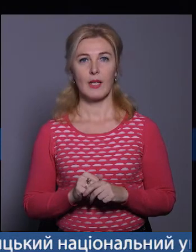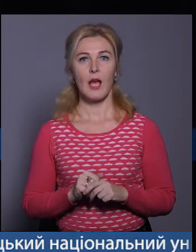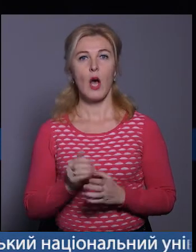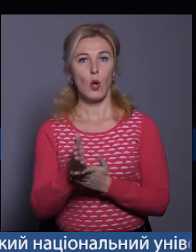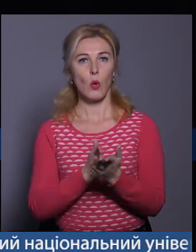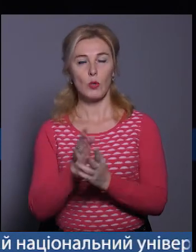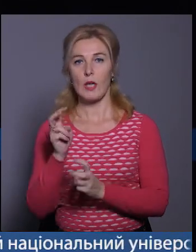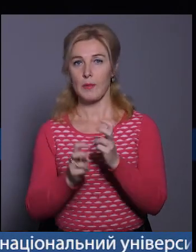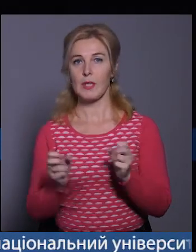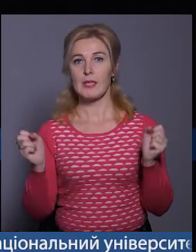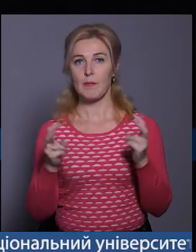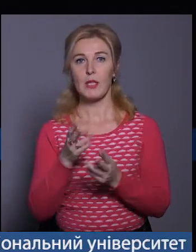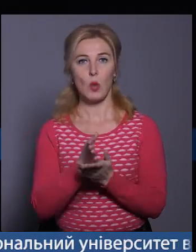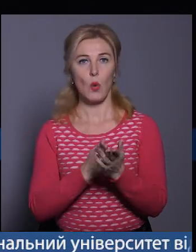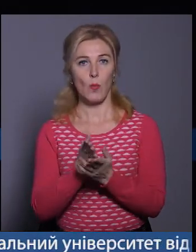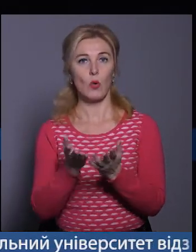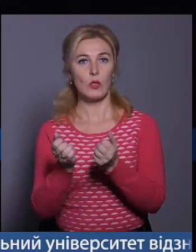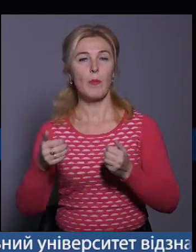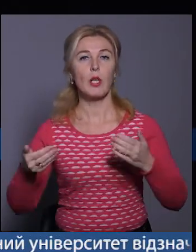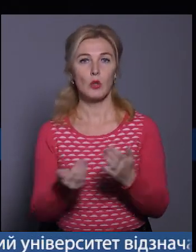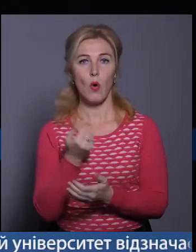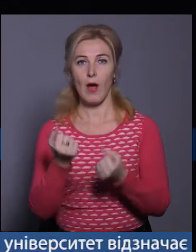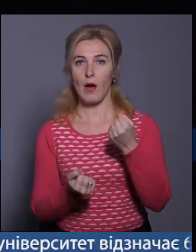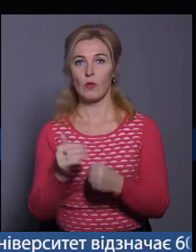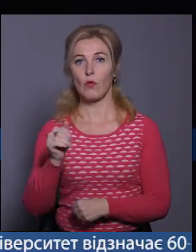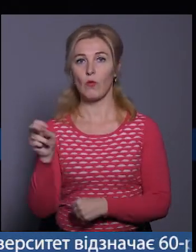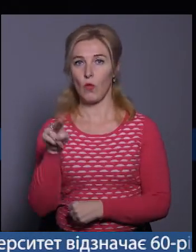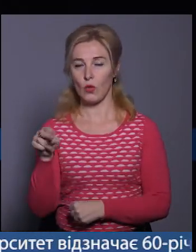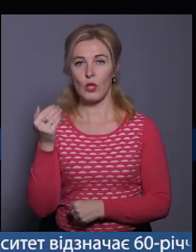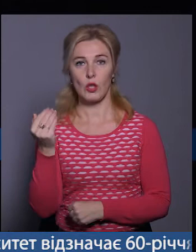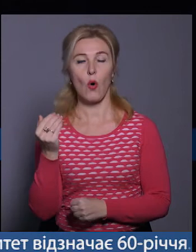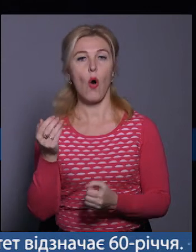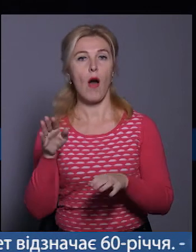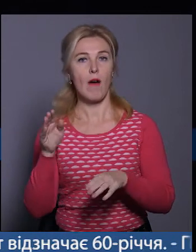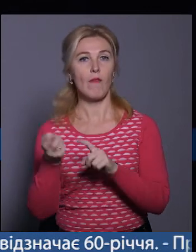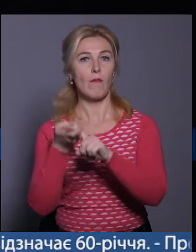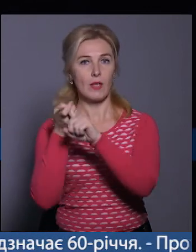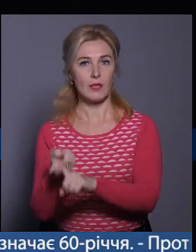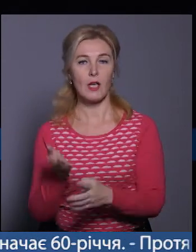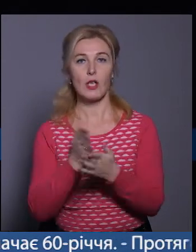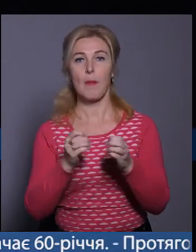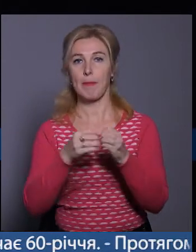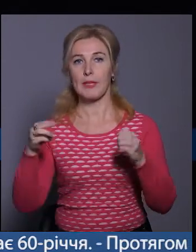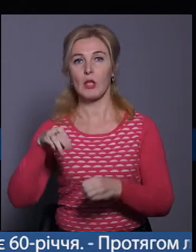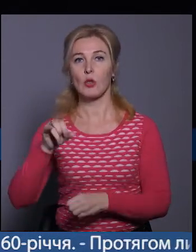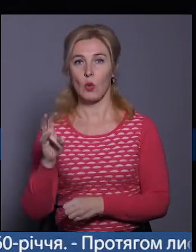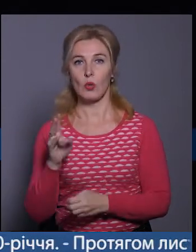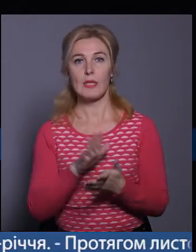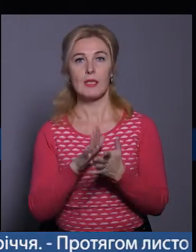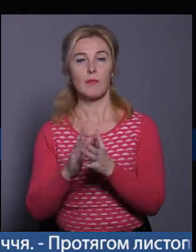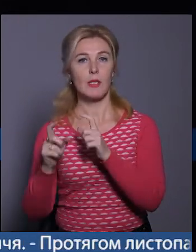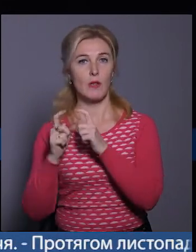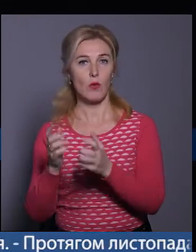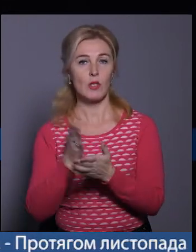Комунальне підприємство «Спецкомунтранс» отримало новий автомобіль «Форд». Його вантажопідйомність сягає 15 тонн. Сміттєвоз